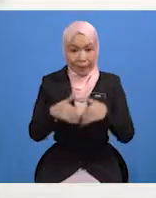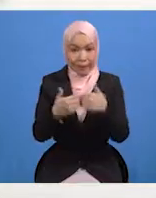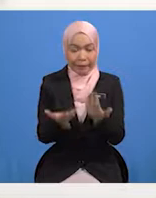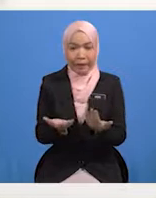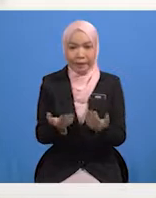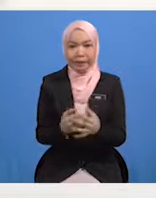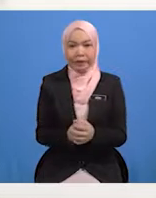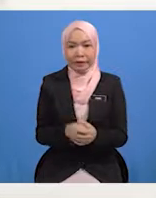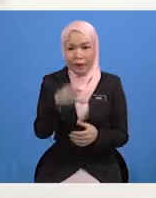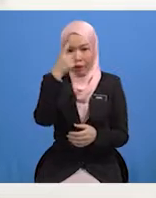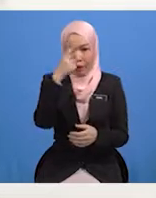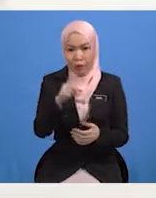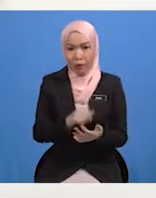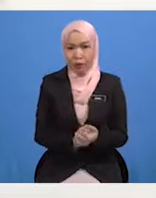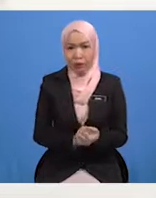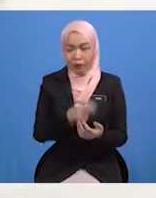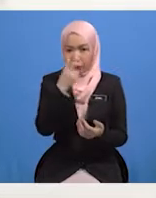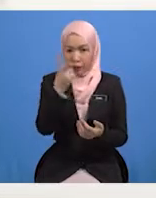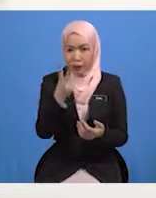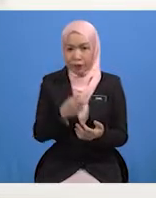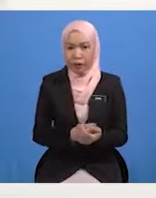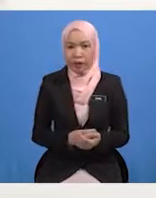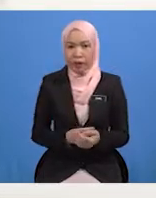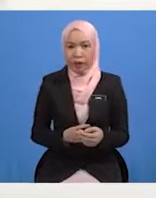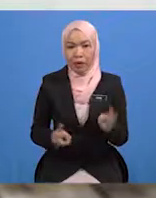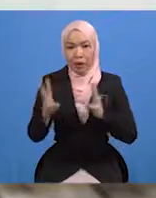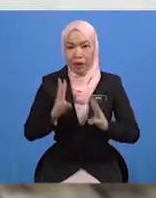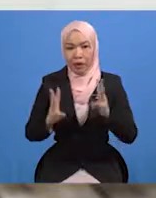Bagaimanakah menganalisis watak dan perwatakan?